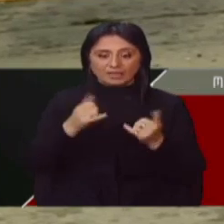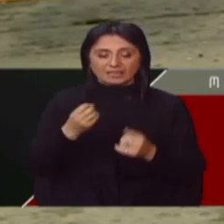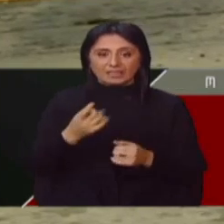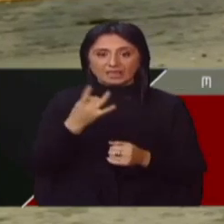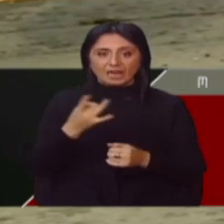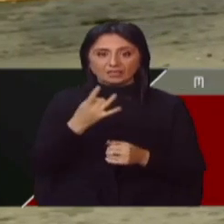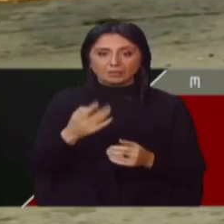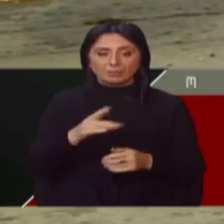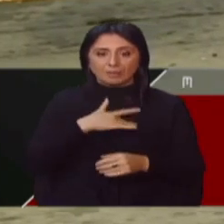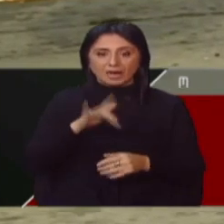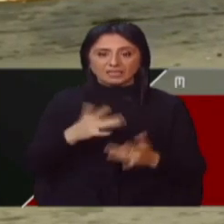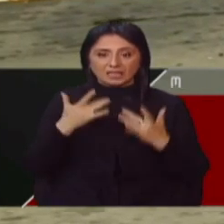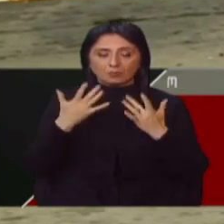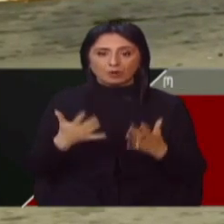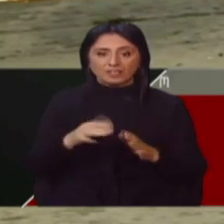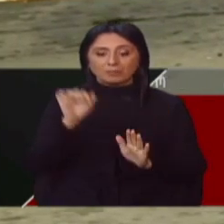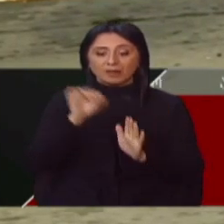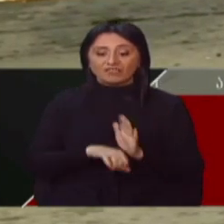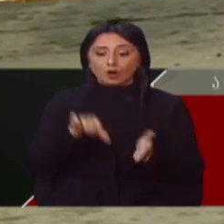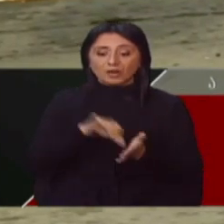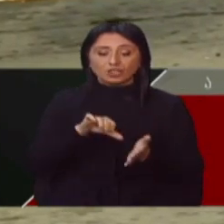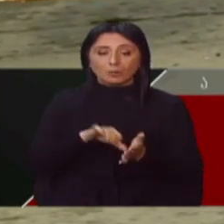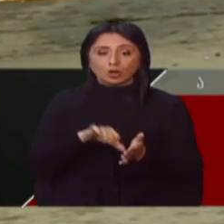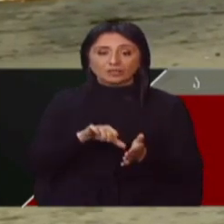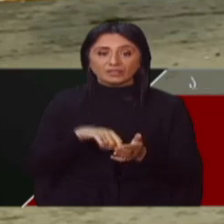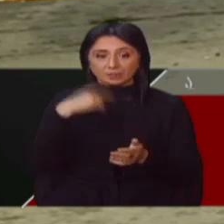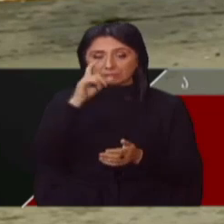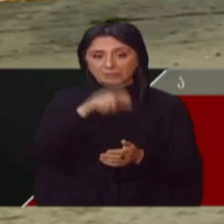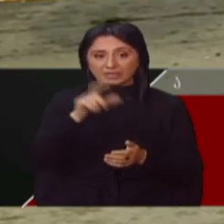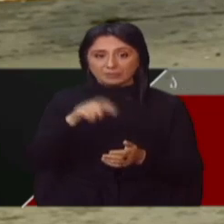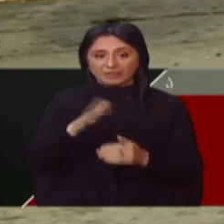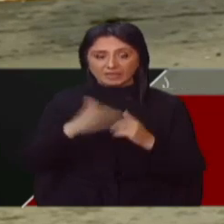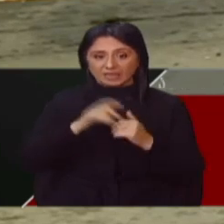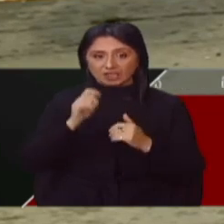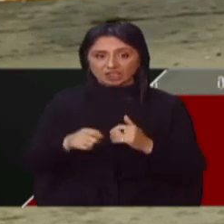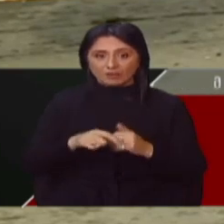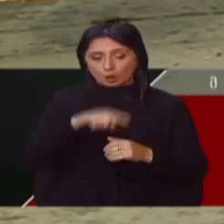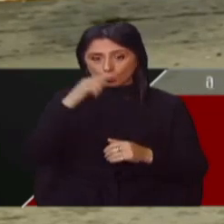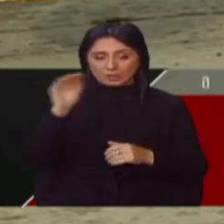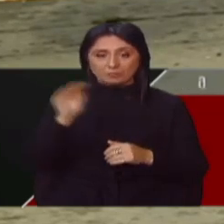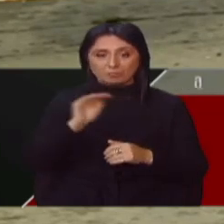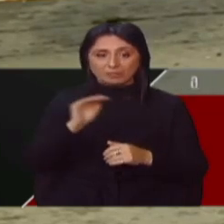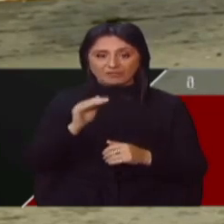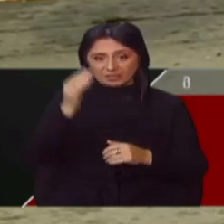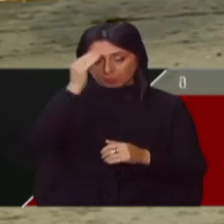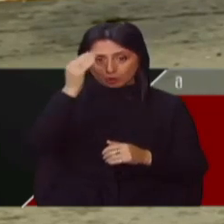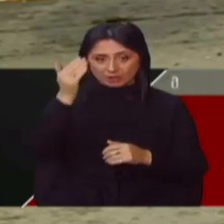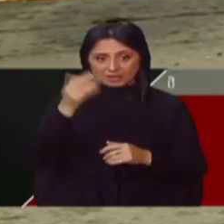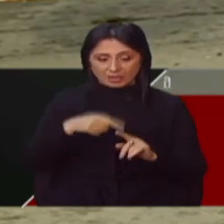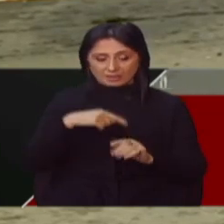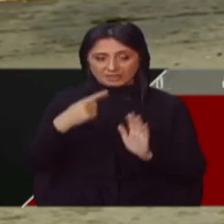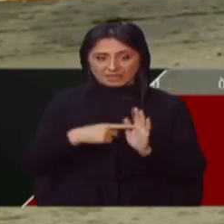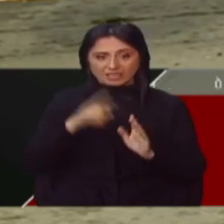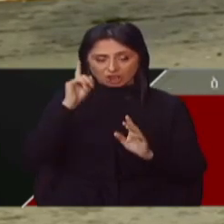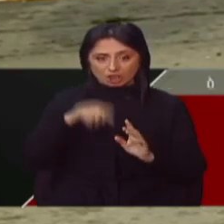კიდევ ერთხელ მკაცრად მოითხოვენ მკვლელობაში მონაწილე პირების დასჯას. Რუსეთის ფედერაციის პოზიცია ამ